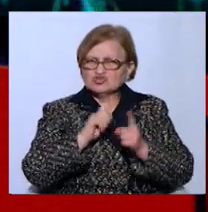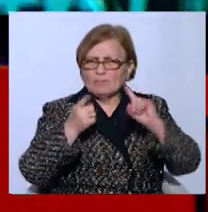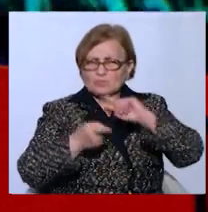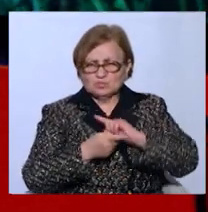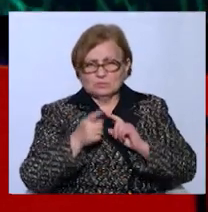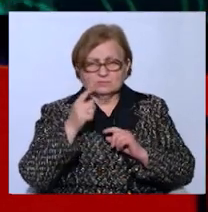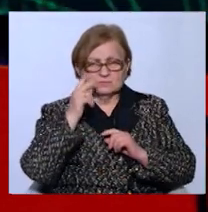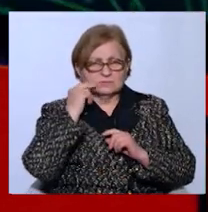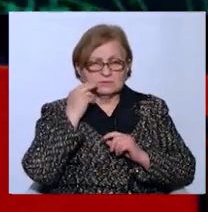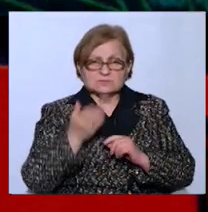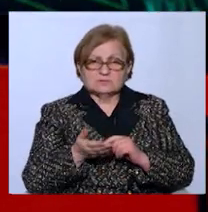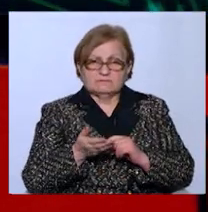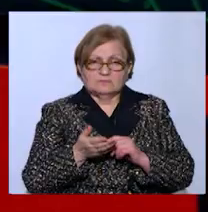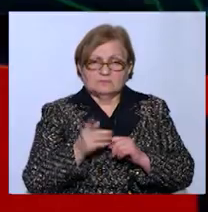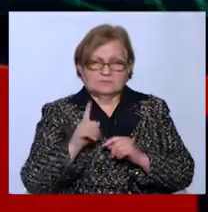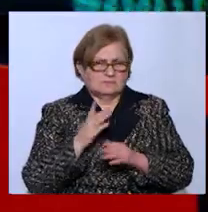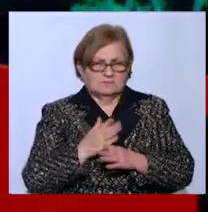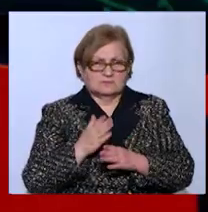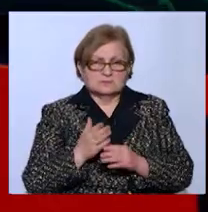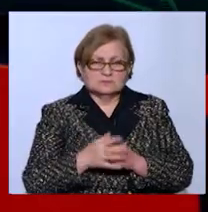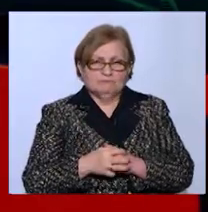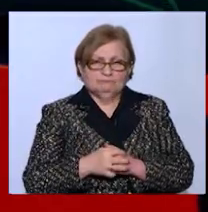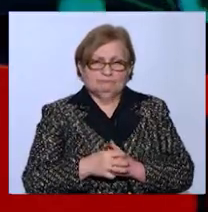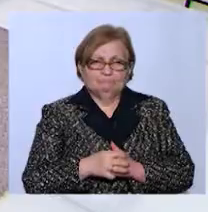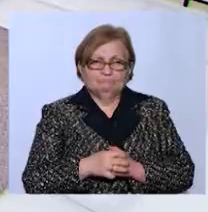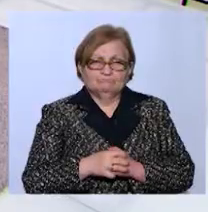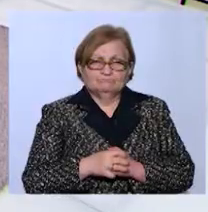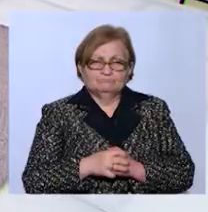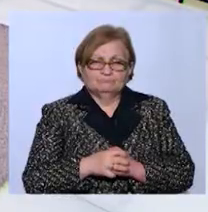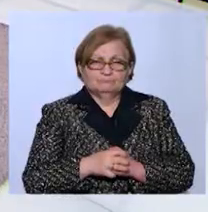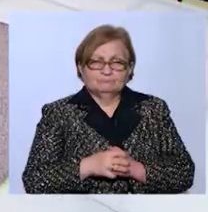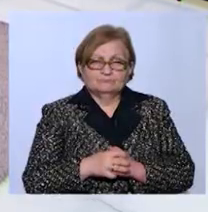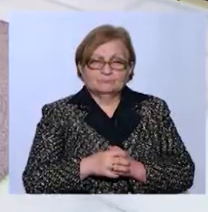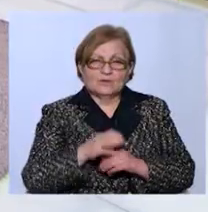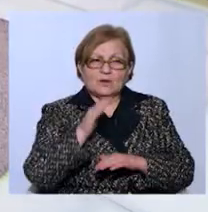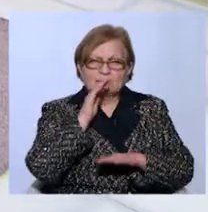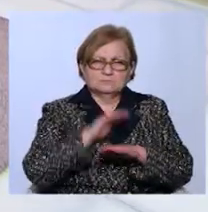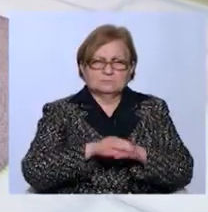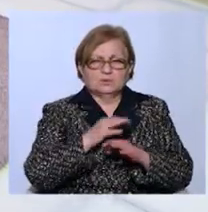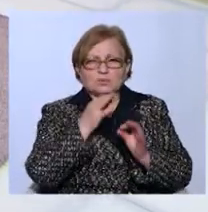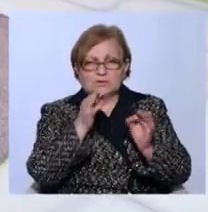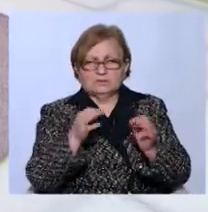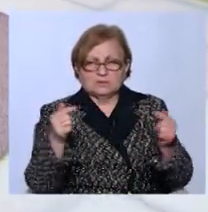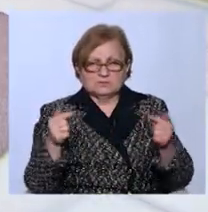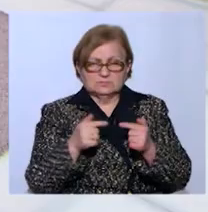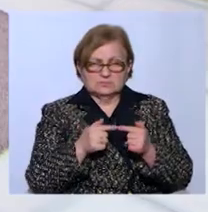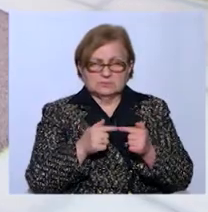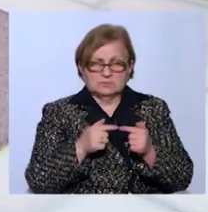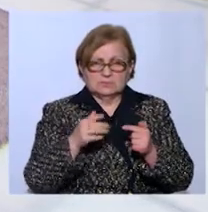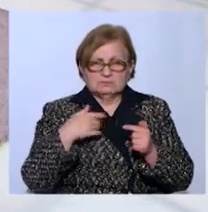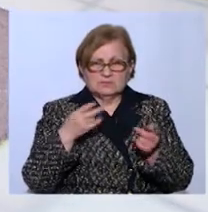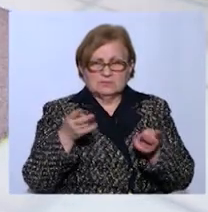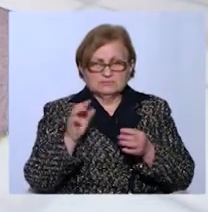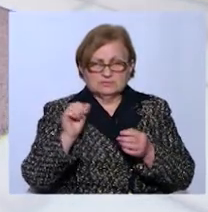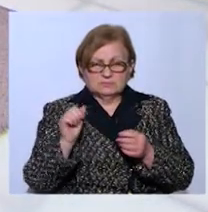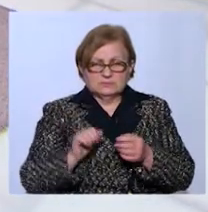უყურეთ, შებრუნებული რიცხვი რა არის. აი, კონკრეტულად რო თქვა, ეს არ მჭირდება და წავშლი.